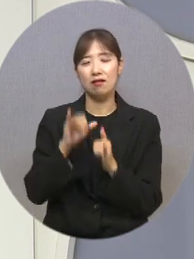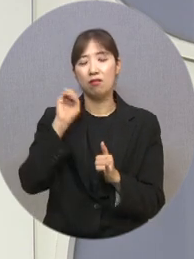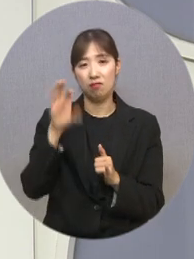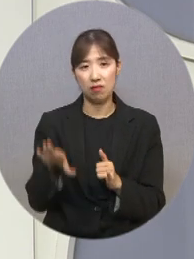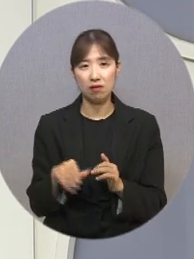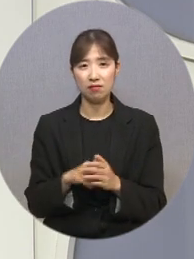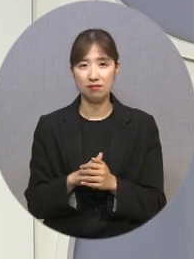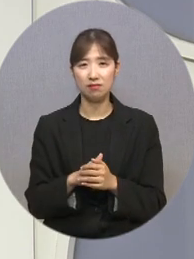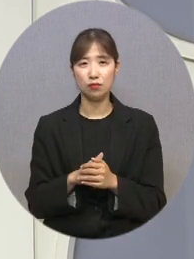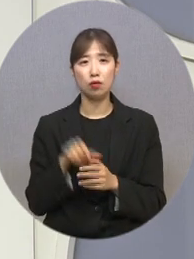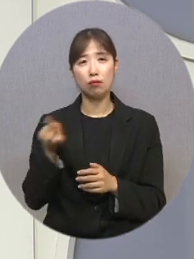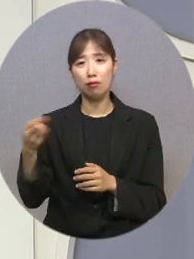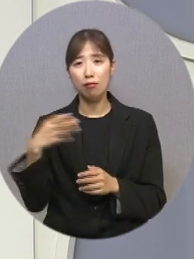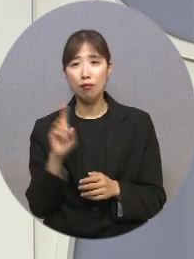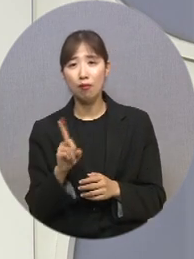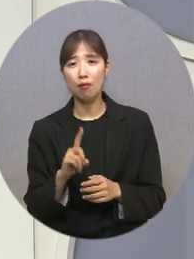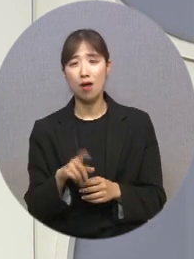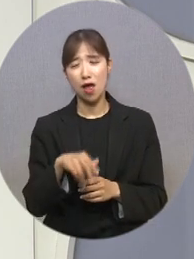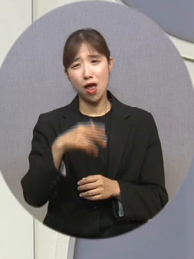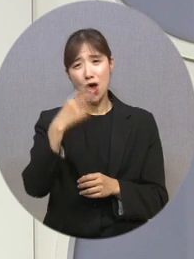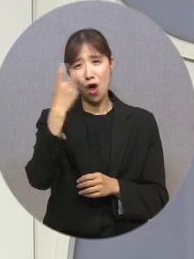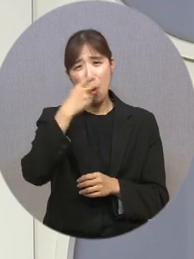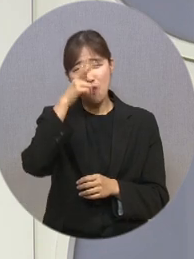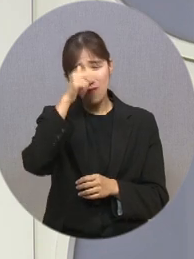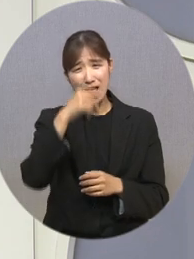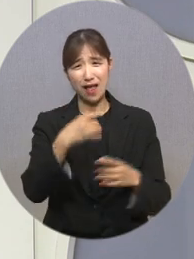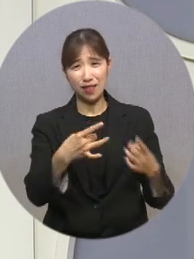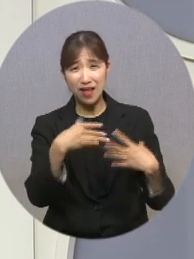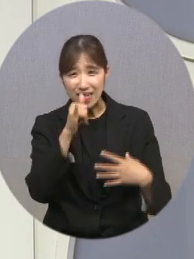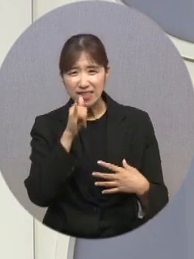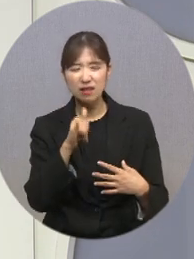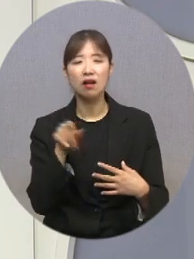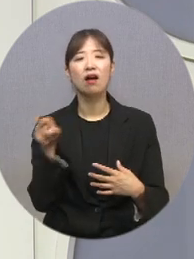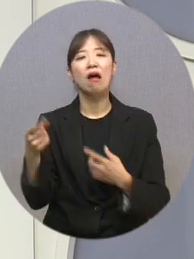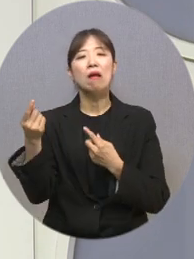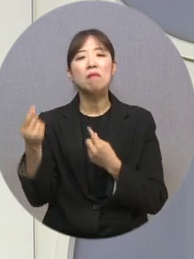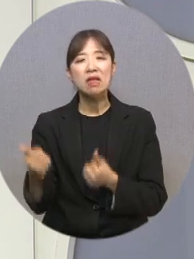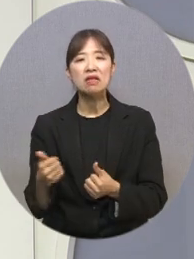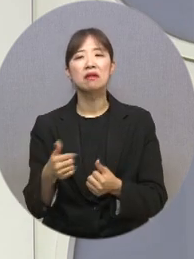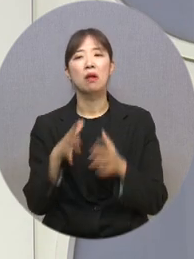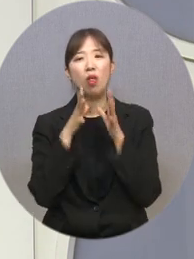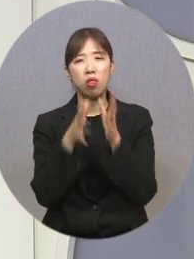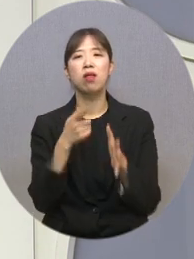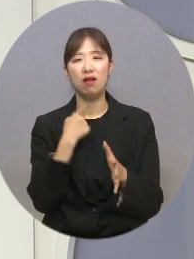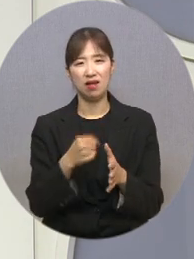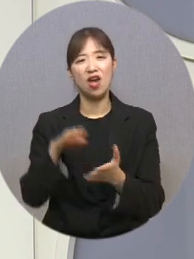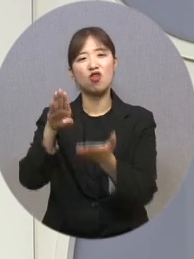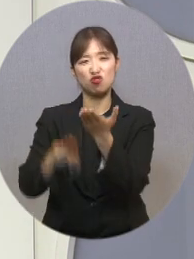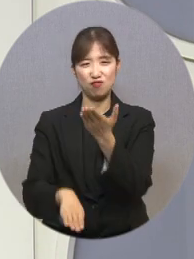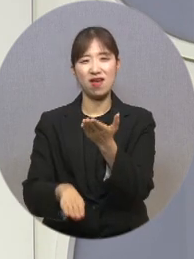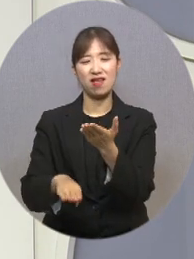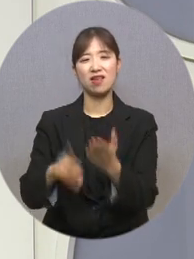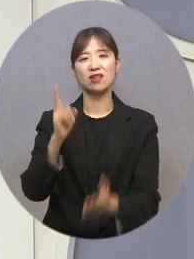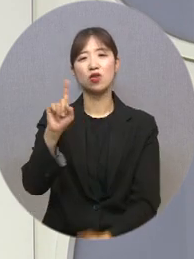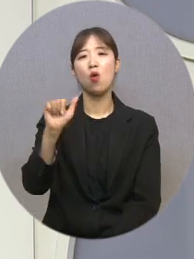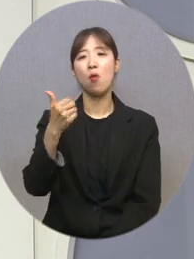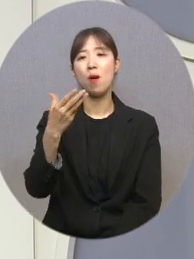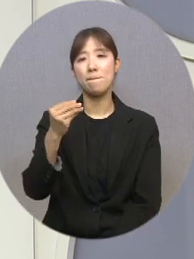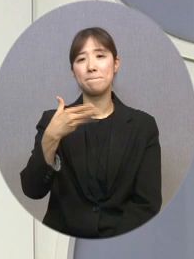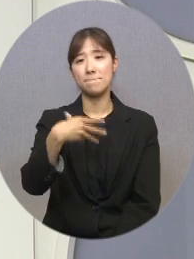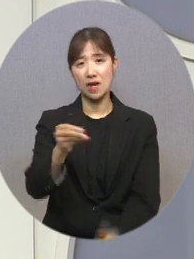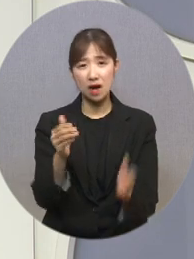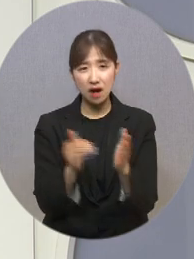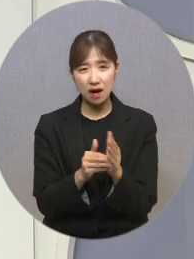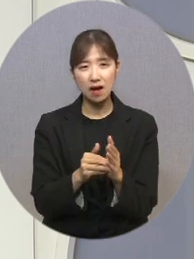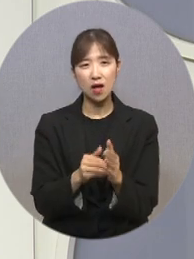아는 지인이 검사한테 사기치는 사람이 있어 그러면서 하는 얘기가 자기도 비슷하게 사기를 당했답니다. 자기 후배한테 처음에 1,500만 원을 빌려줬는데